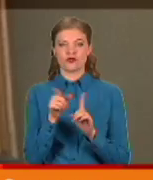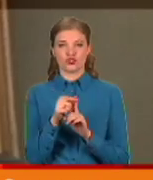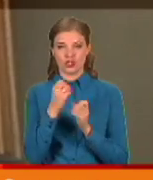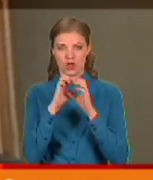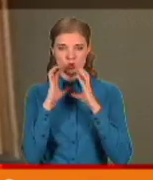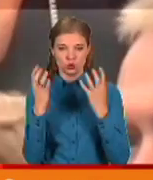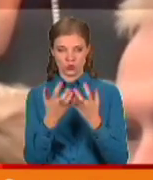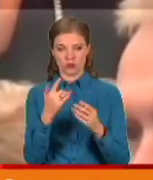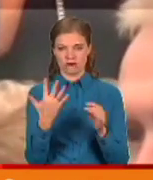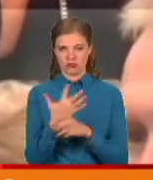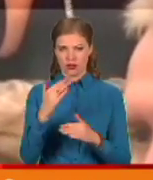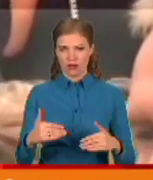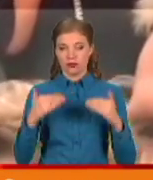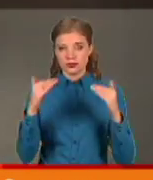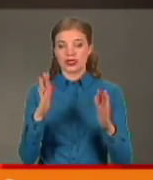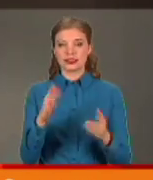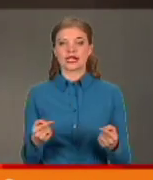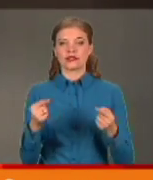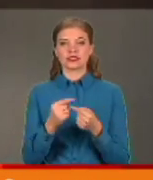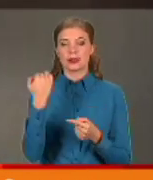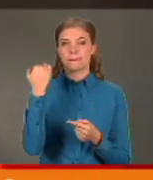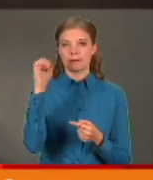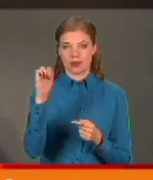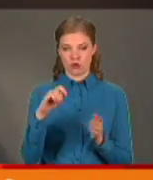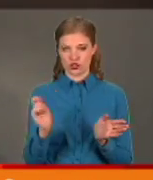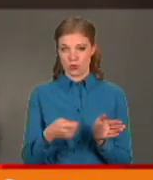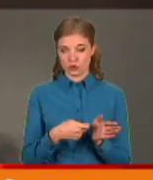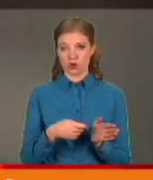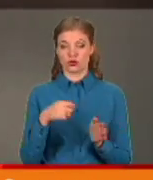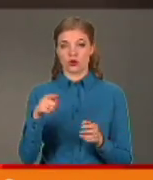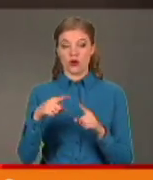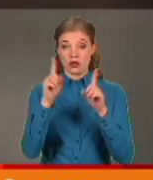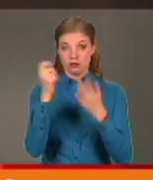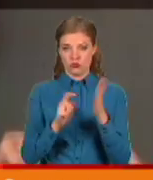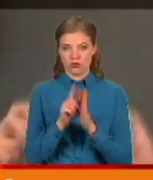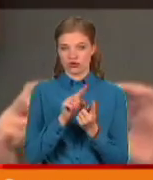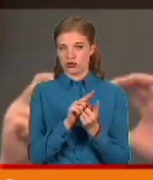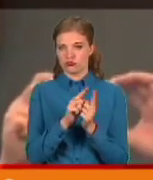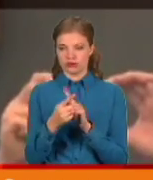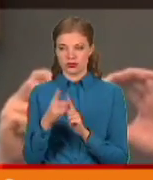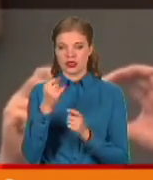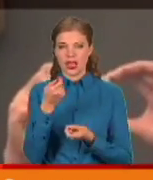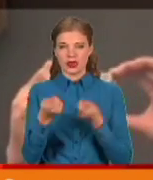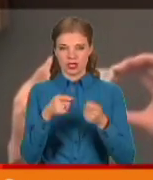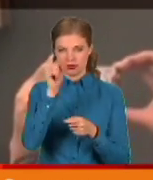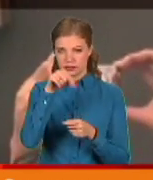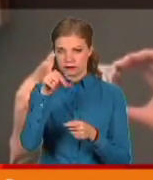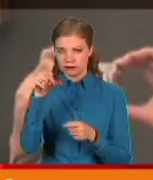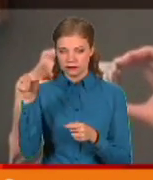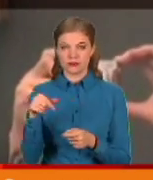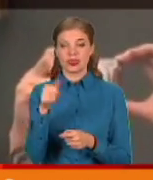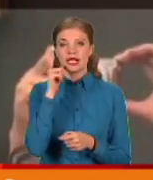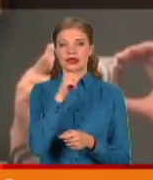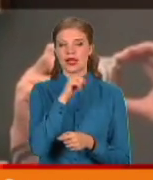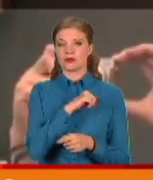полькою підскочила в п'ятеро, щойно визначився переможець аукціону. Полотно почало перетворюватись на дрібні смужки.